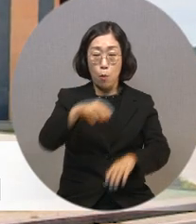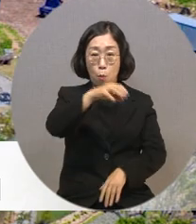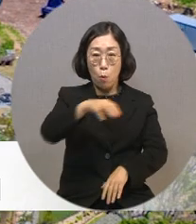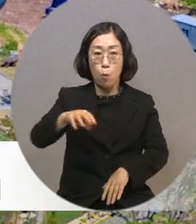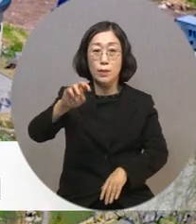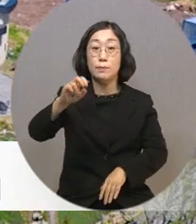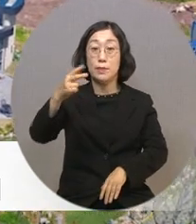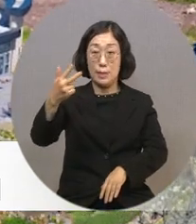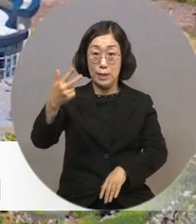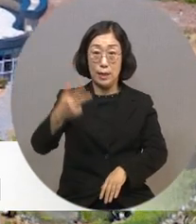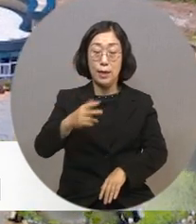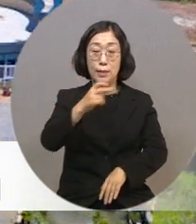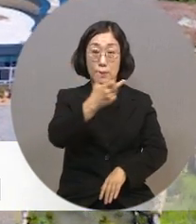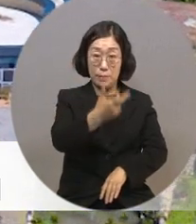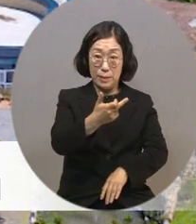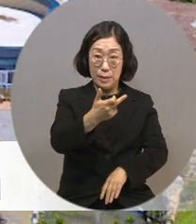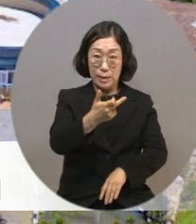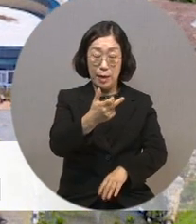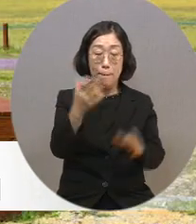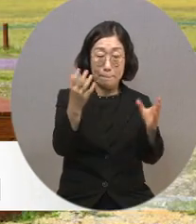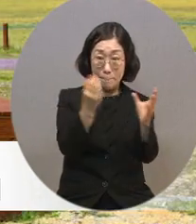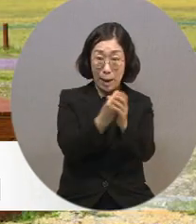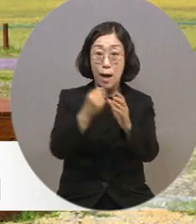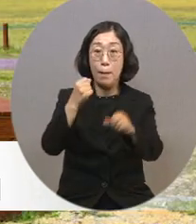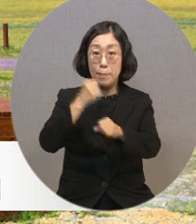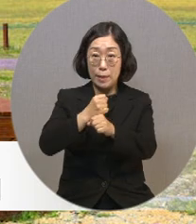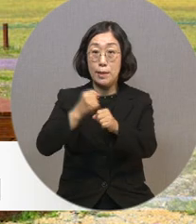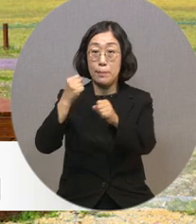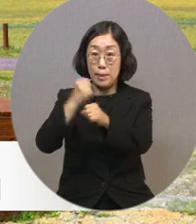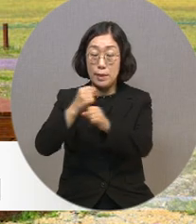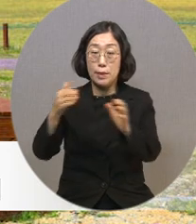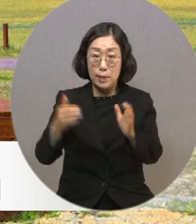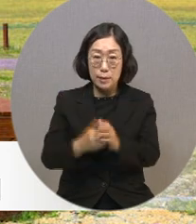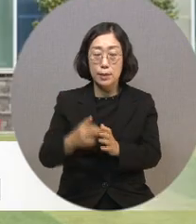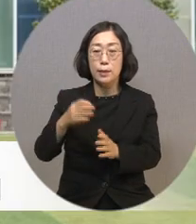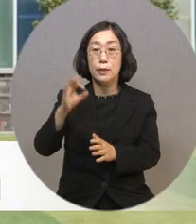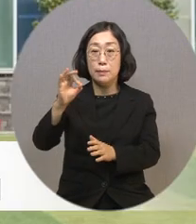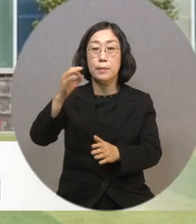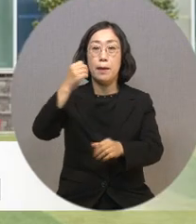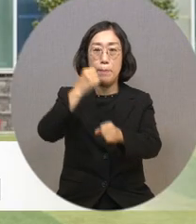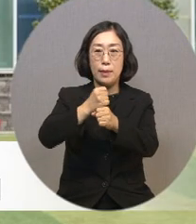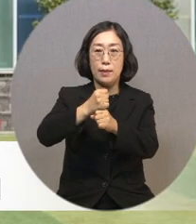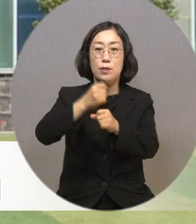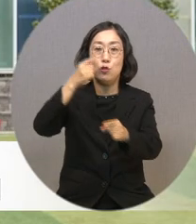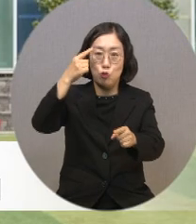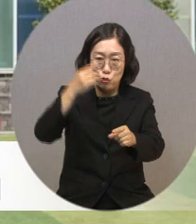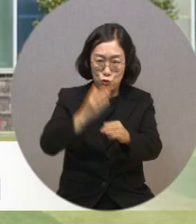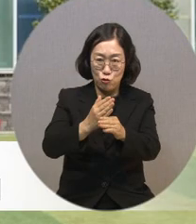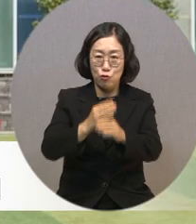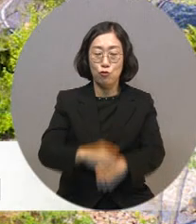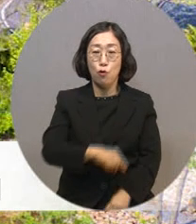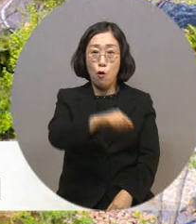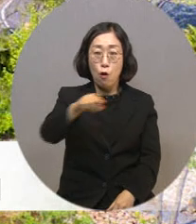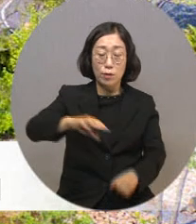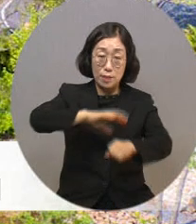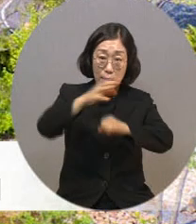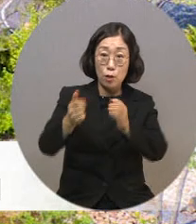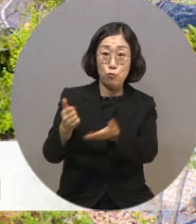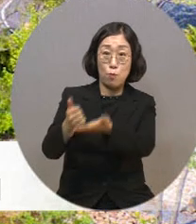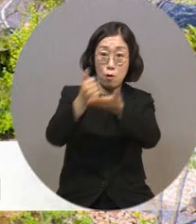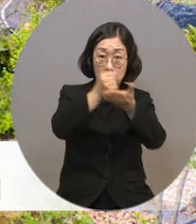27개소로 17개소가 조성 완료됐고 10개소가 추진 중에 있습니다. 세계적인 작가와 추진 중인 곳은